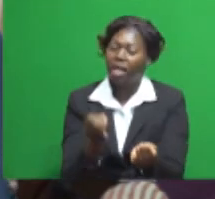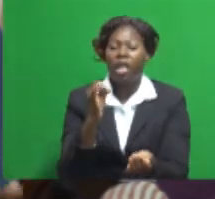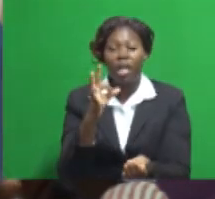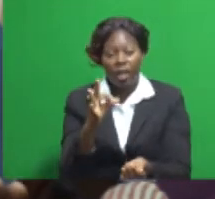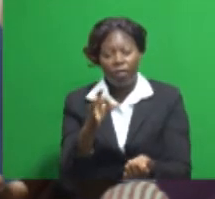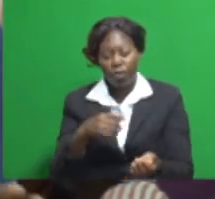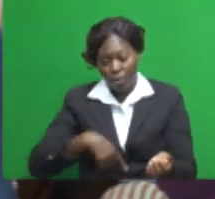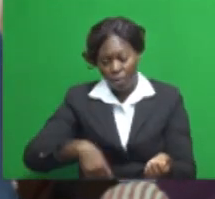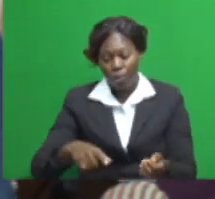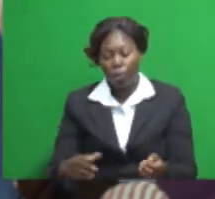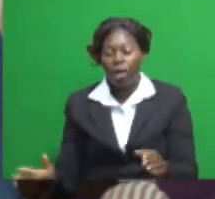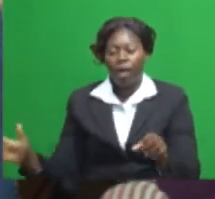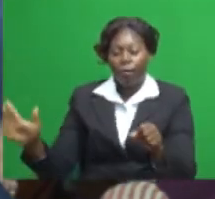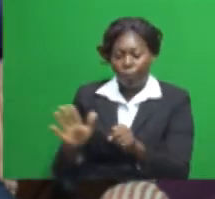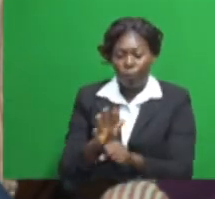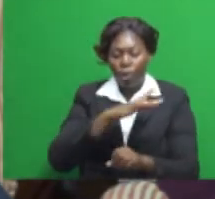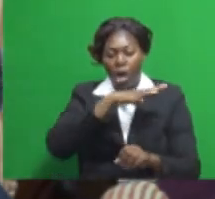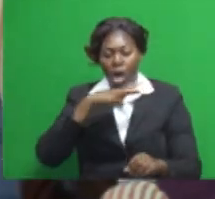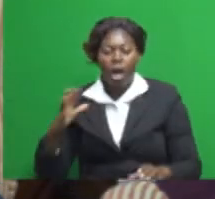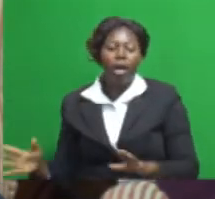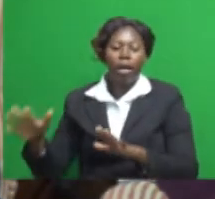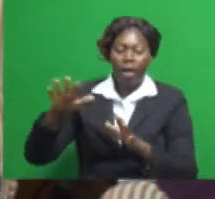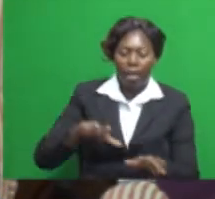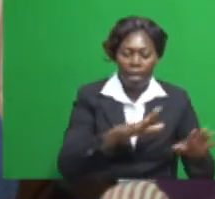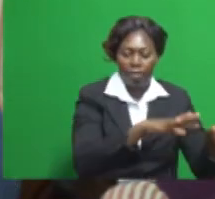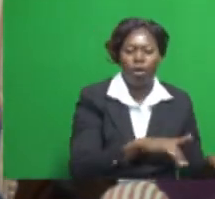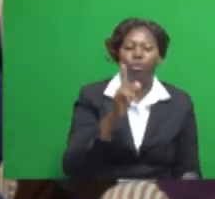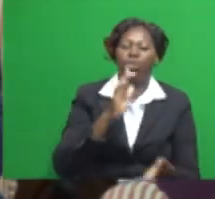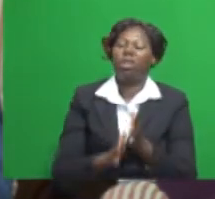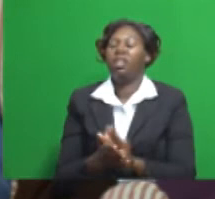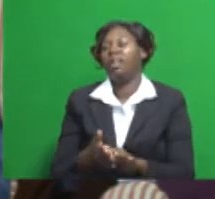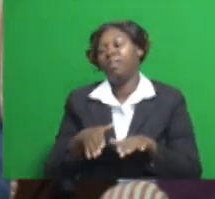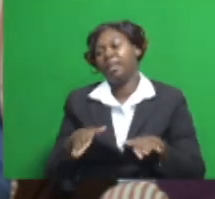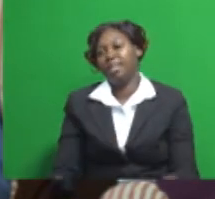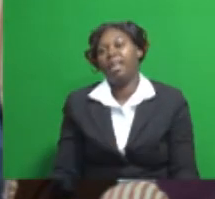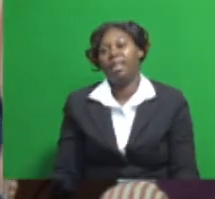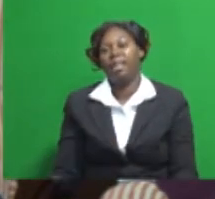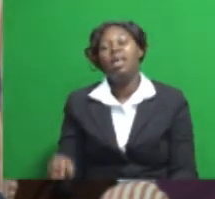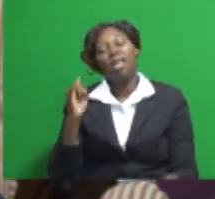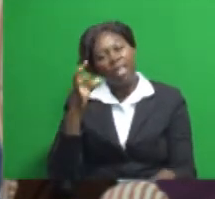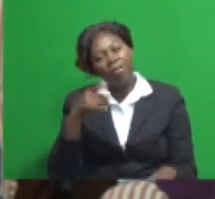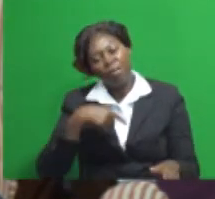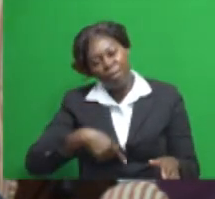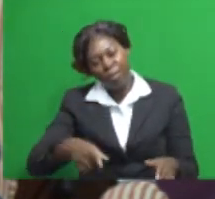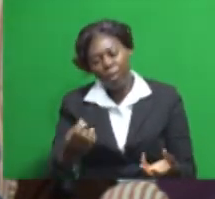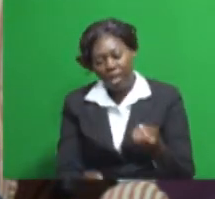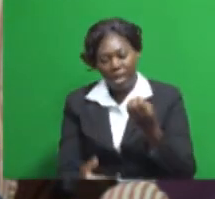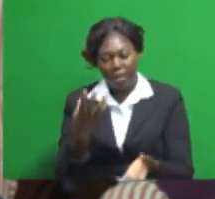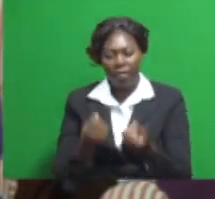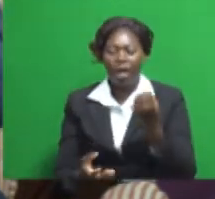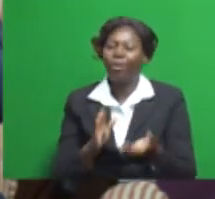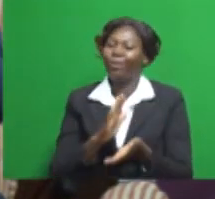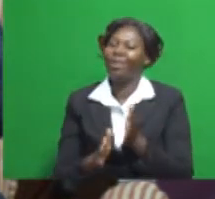Chiro kapinda nemoto hautsvi. Yes. Asa ane nguva dzaanotendera vana vake kuyeredzwa. Yes. Anotendera vana vake kutsva